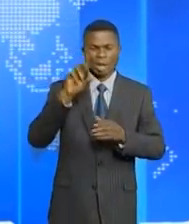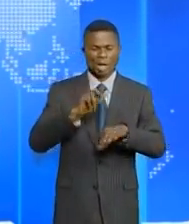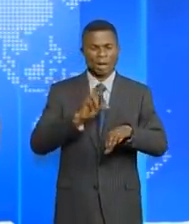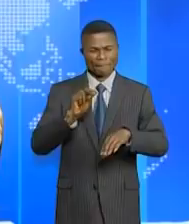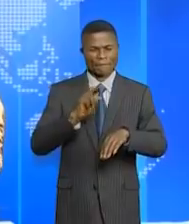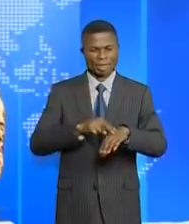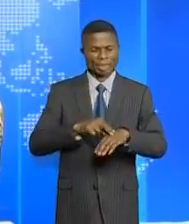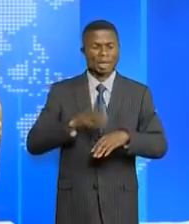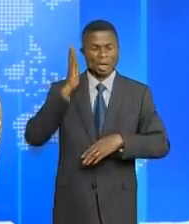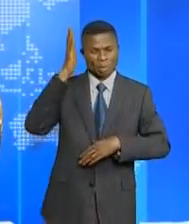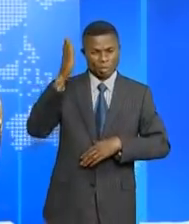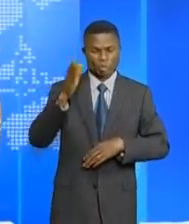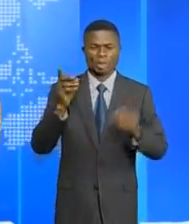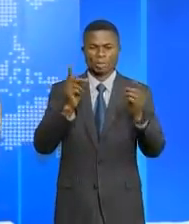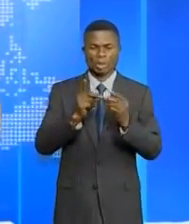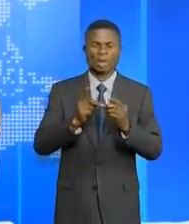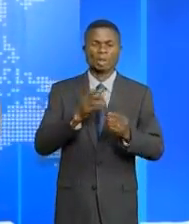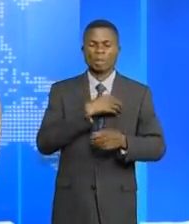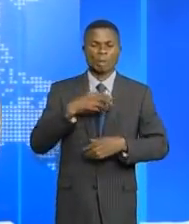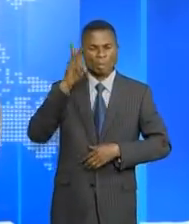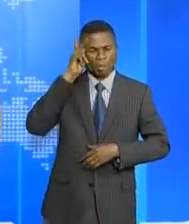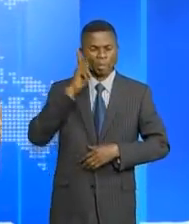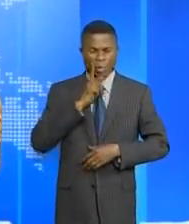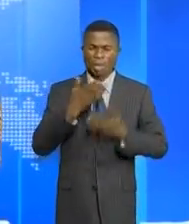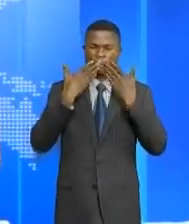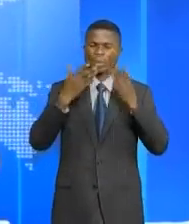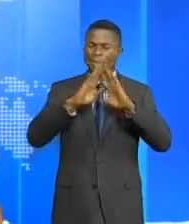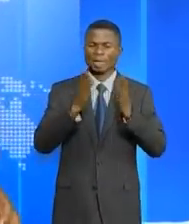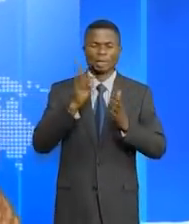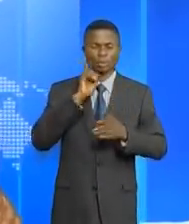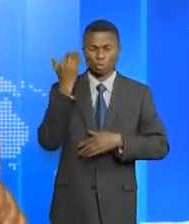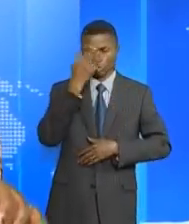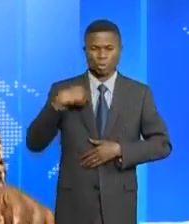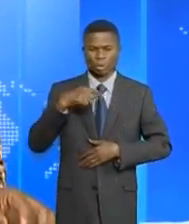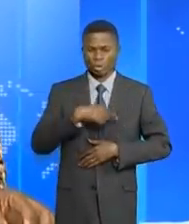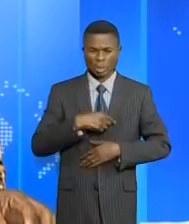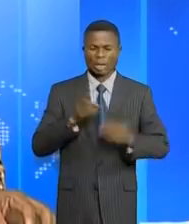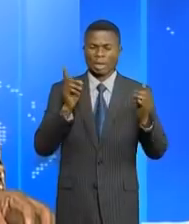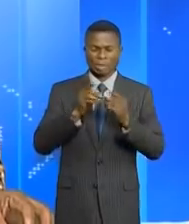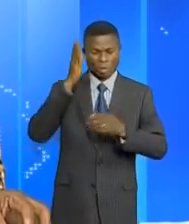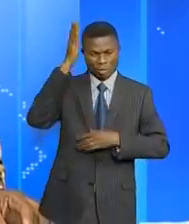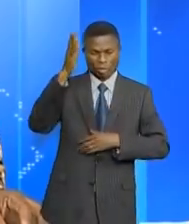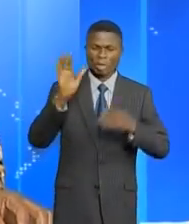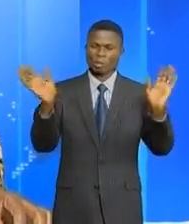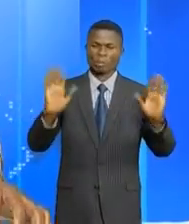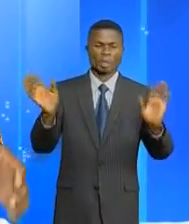20h pour la grande édition. Merci à vous, chers téléspectateurs, de nous avoir suivis. Moi, je vous retrouve demain pour un autre